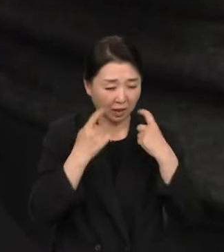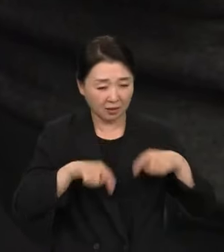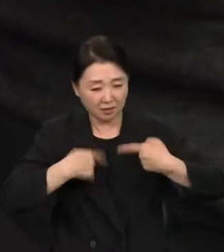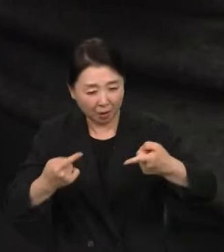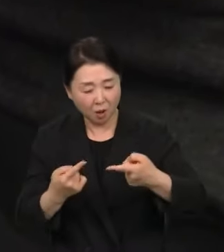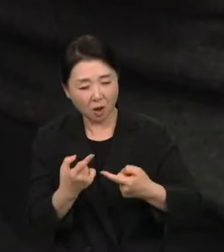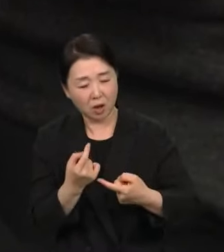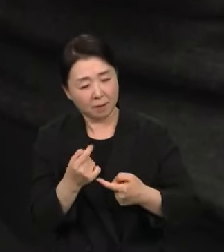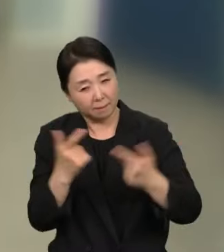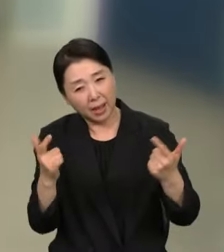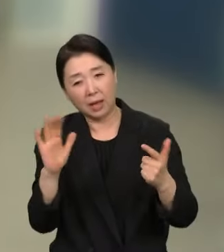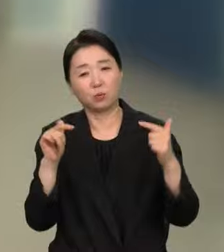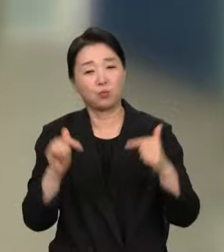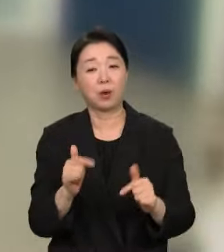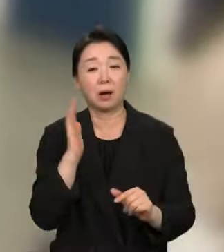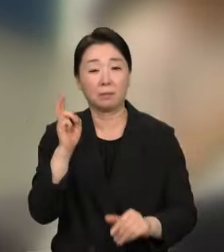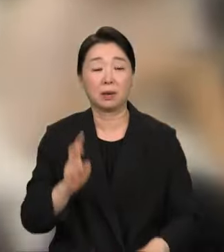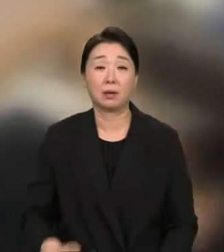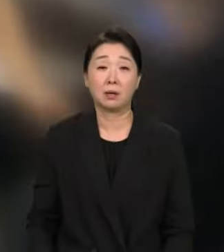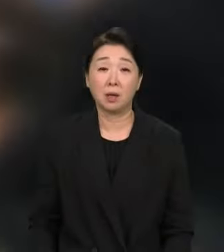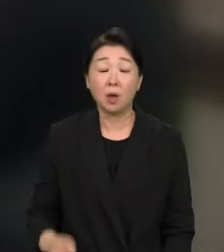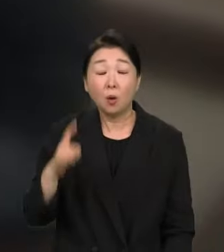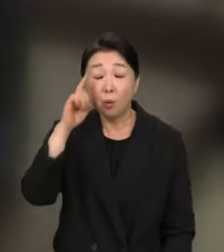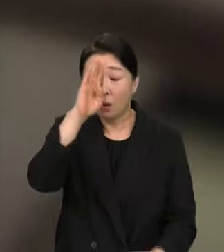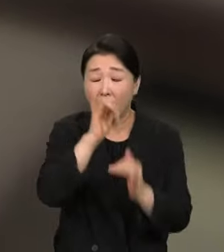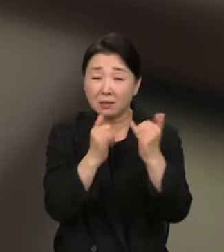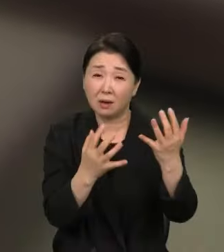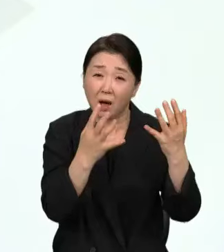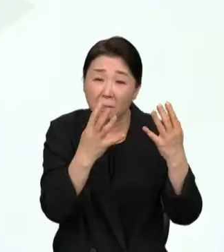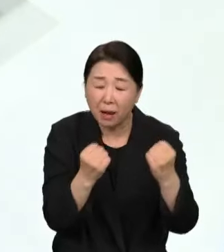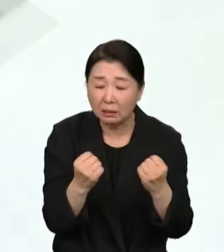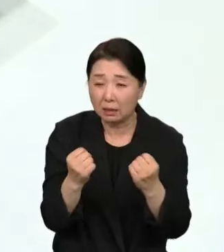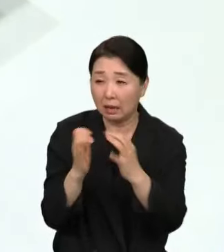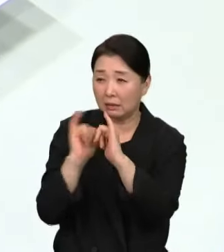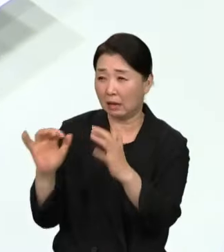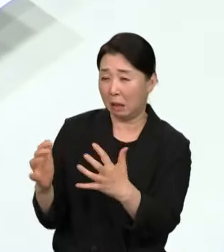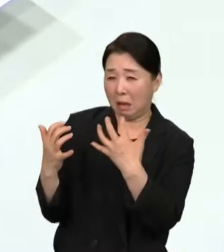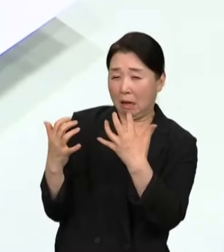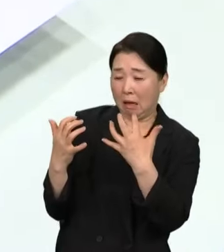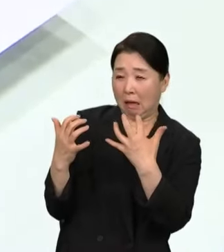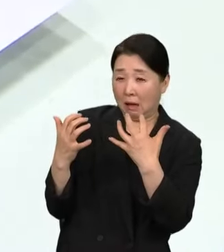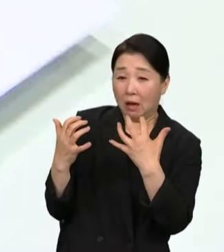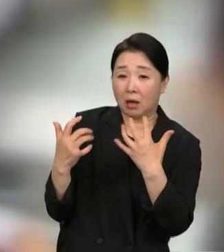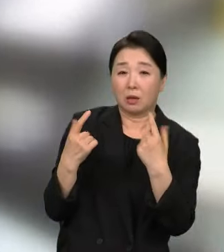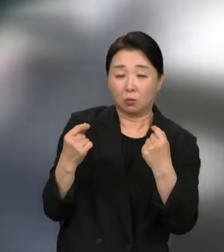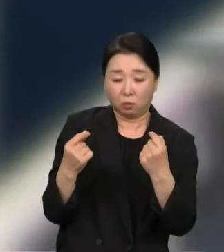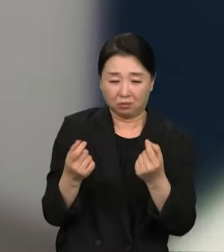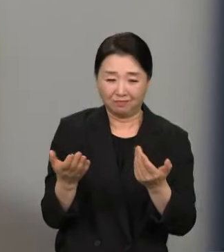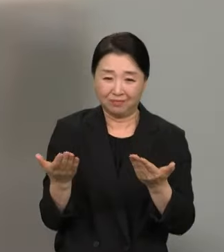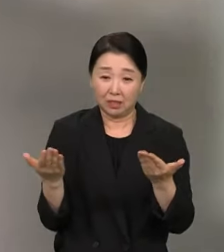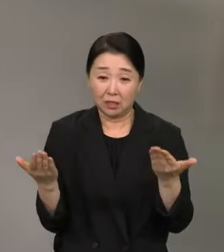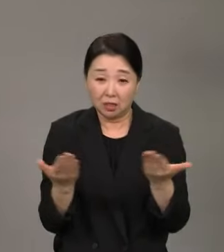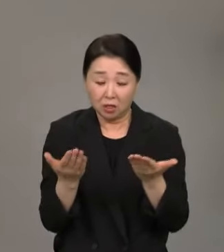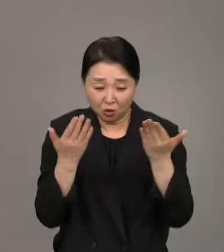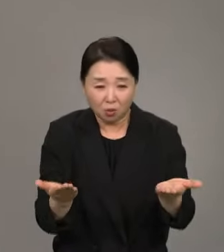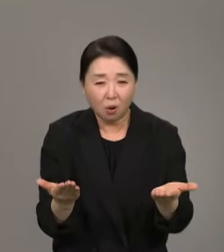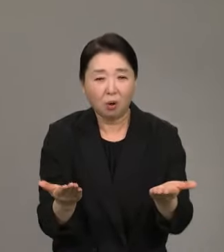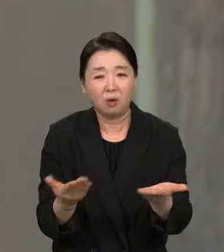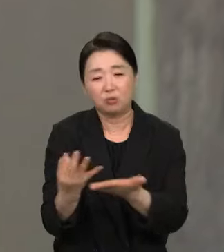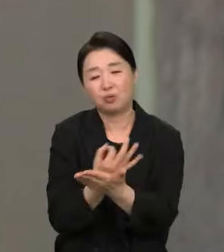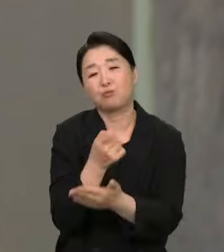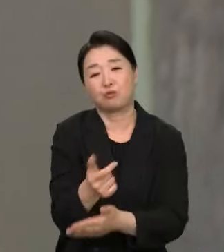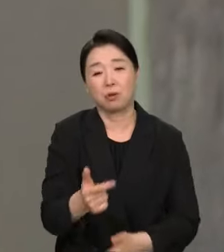것이란 전망이 많습니다. 동네 환자가 많아 여론을 의식할 수밖에 없고 휴진이 수입 감소로 이어질 수 있기